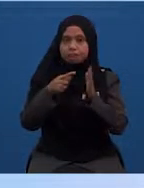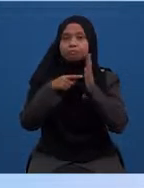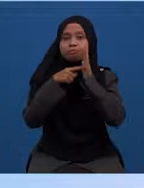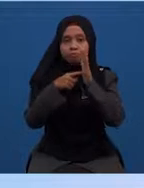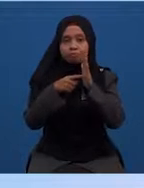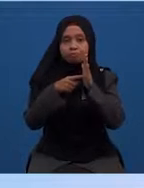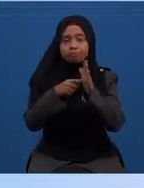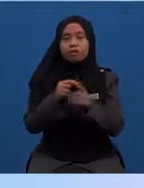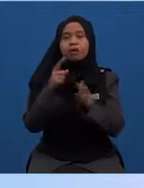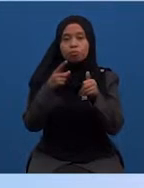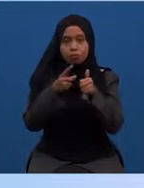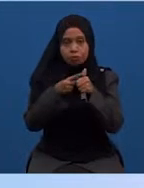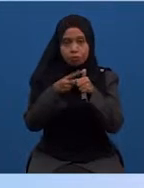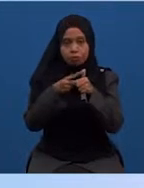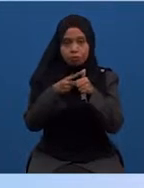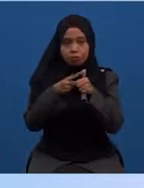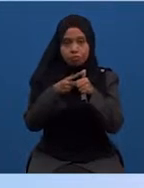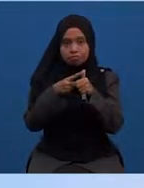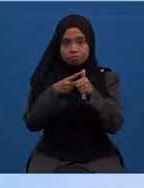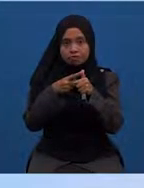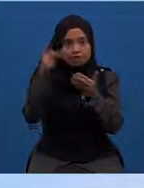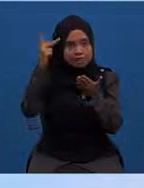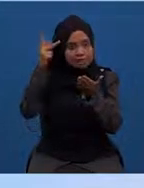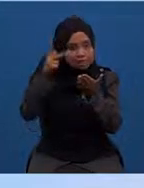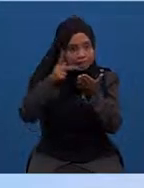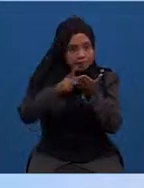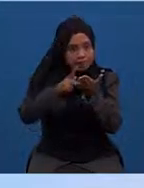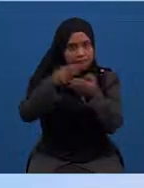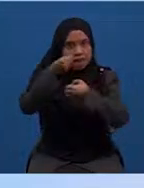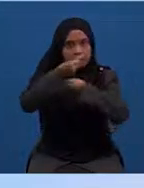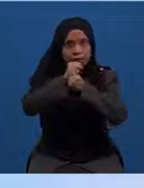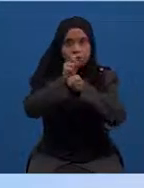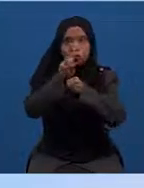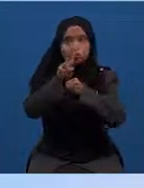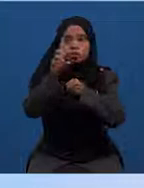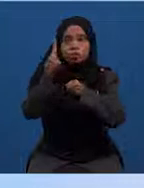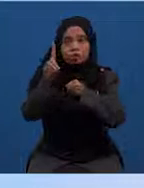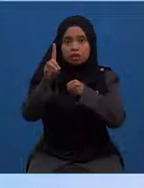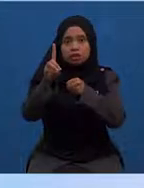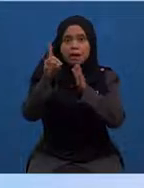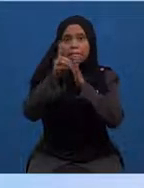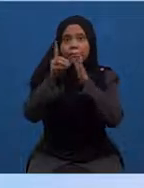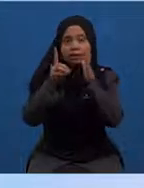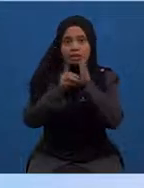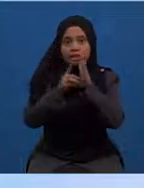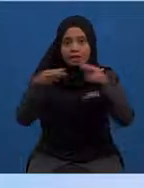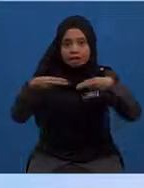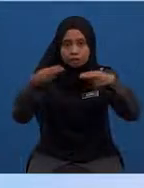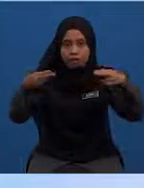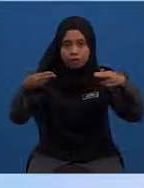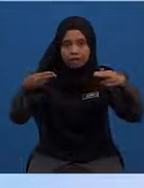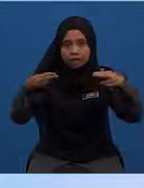skrin. Pertama, mengenal pasti bentuk dua dimensi berdasarkan